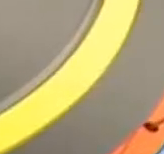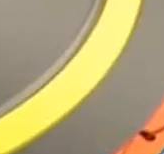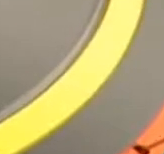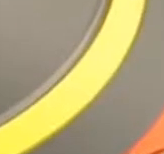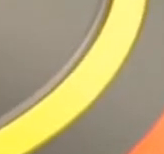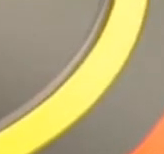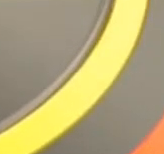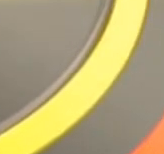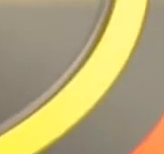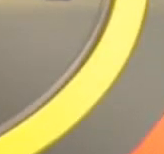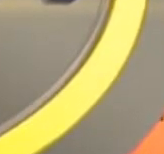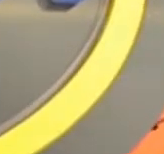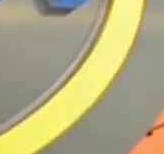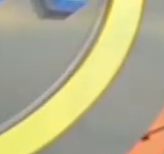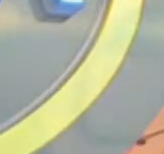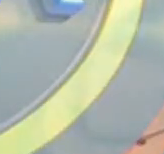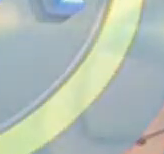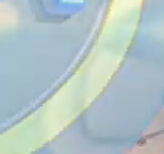partner.